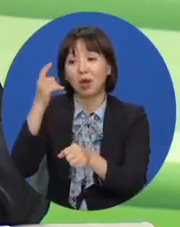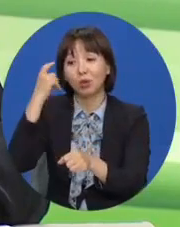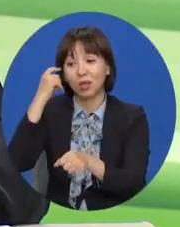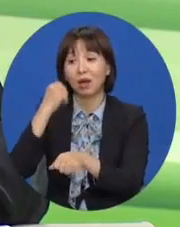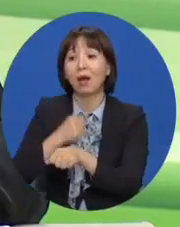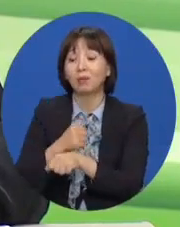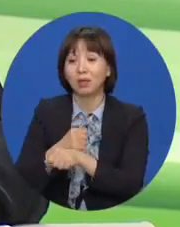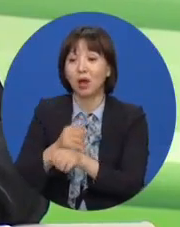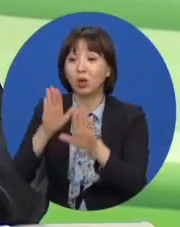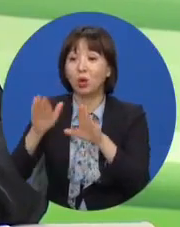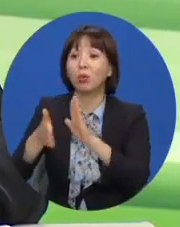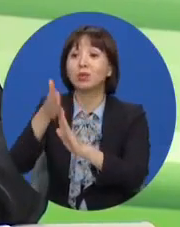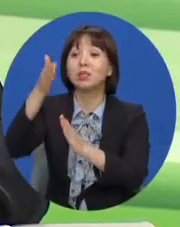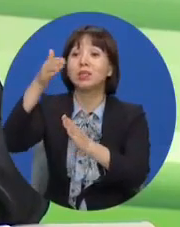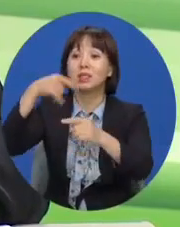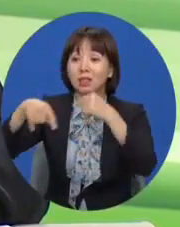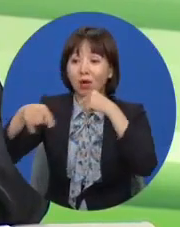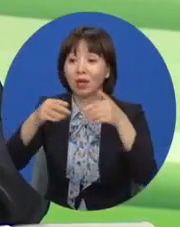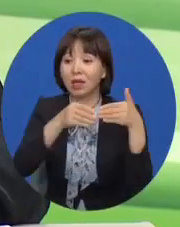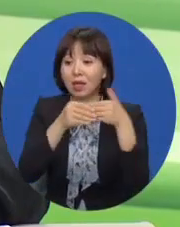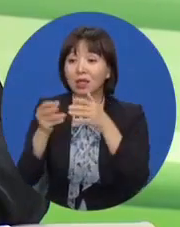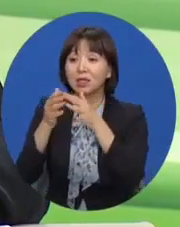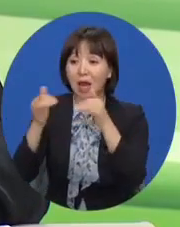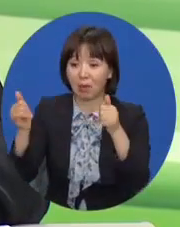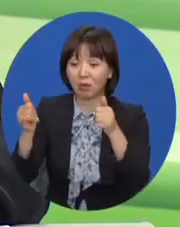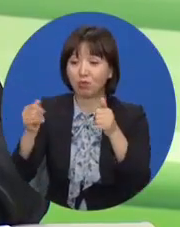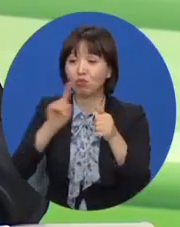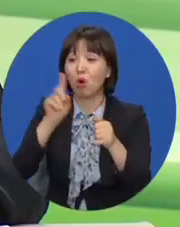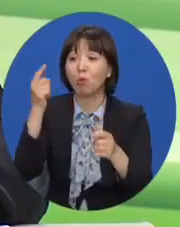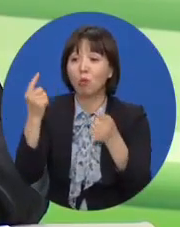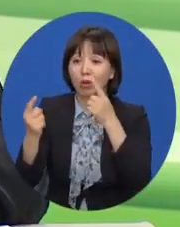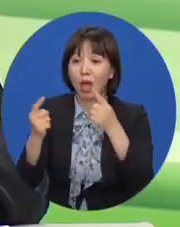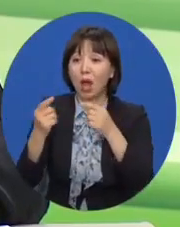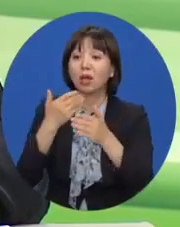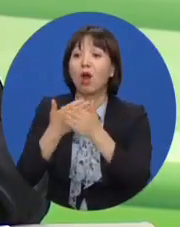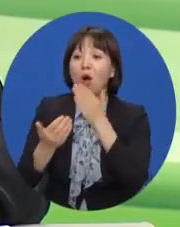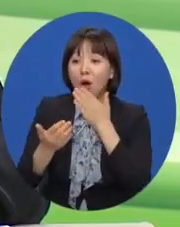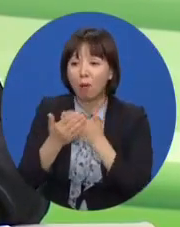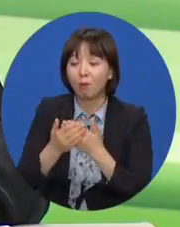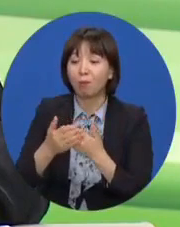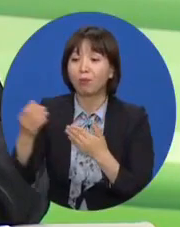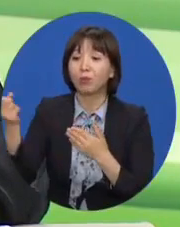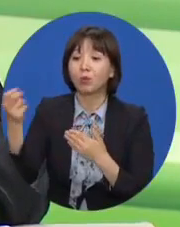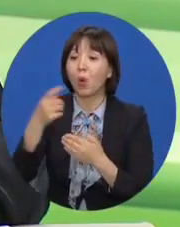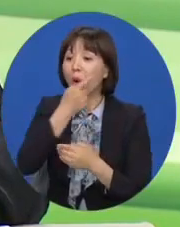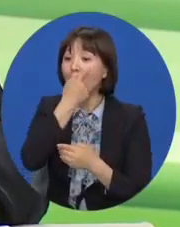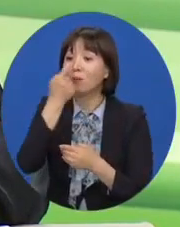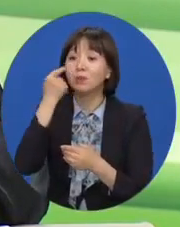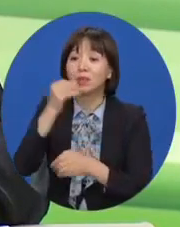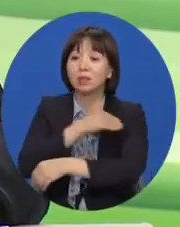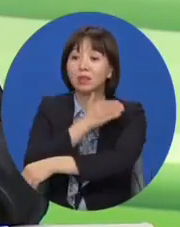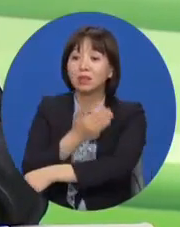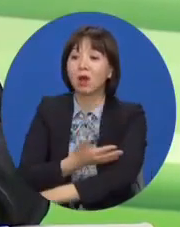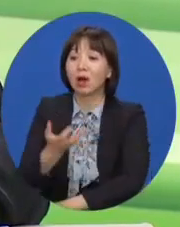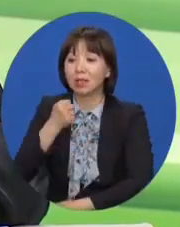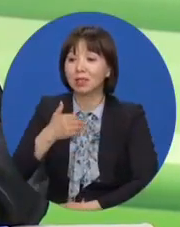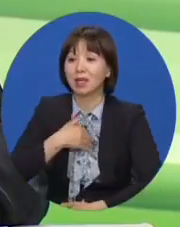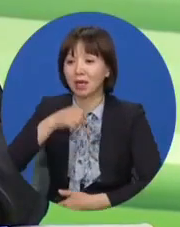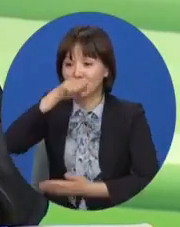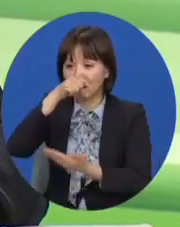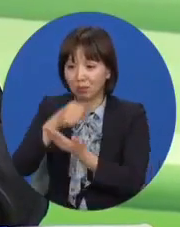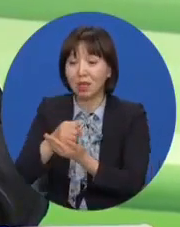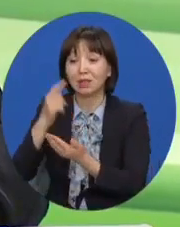합니다. 이번 시정을 이끌어갈 사람은 무엇보다도 경험과 검증된 능력을 가진 제가